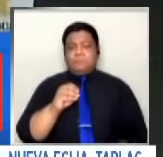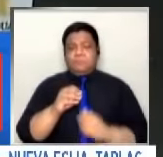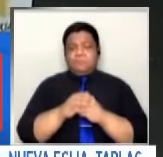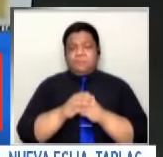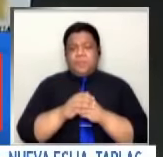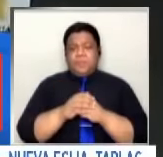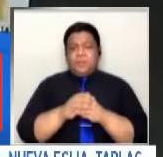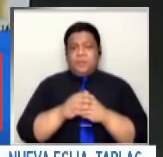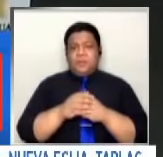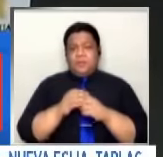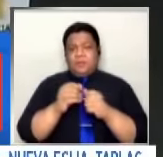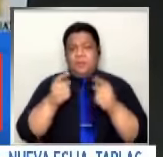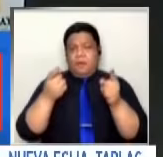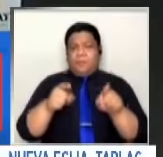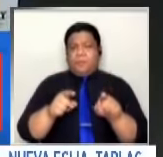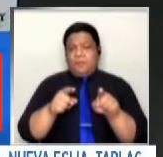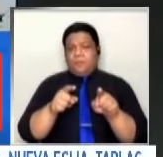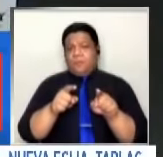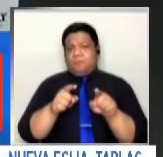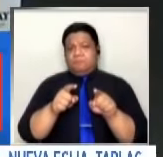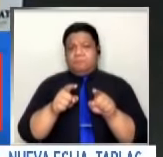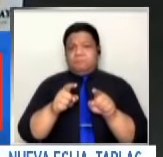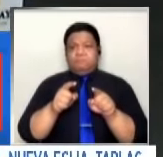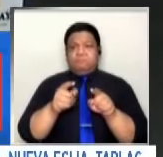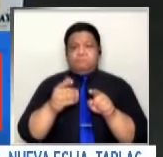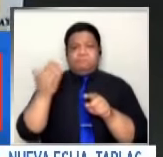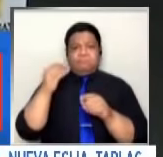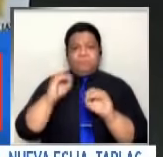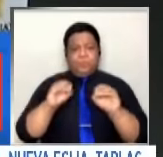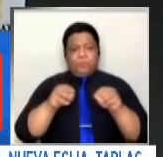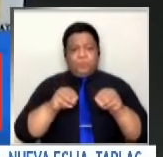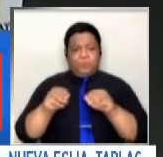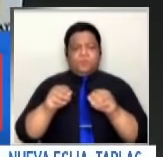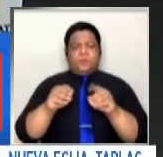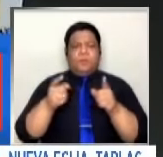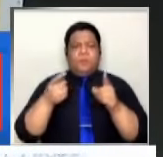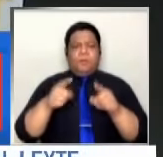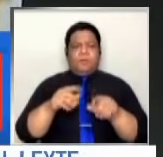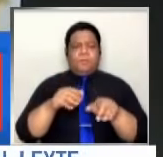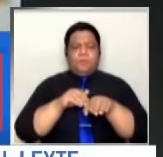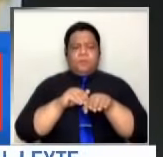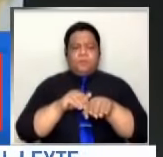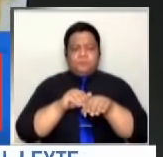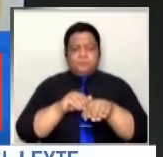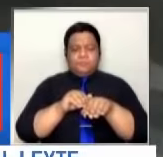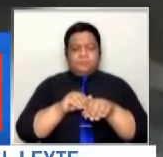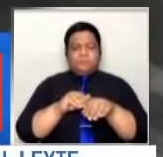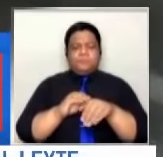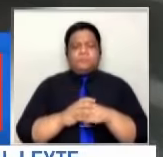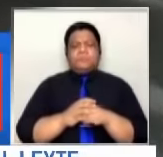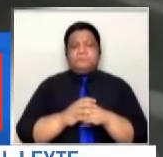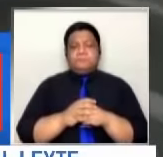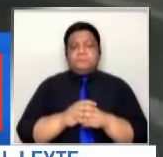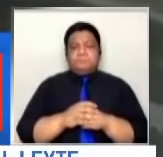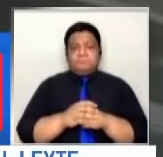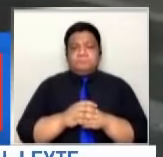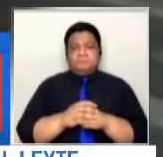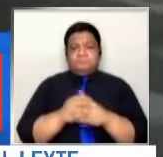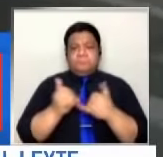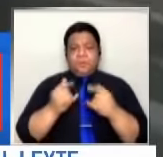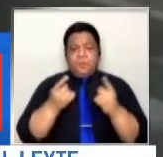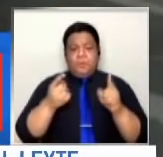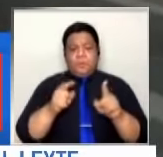pong nangyari dahil na walang mga movement, nagkaroon din po ng traffic noon. Ito pa kaya na sitwasyon natin na